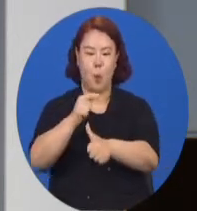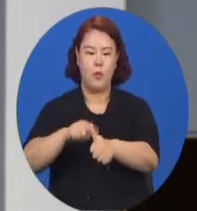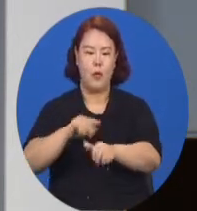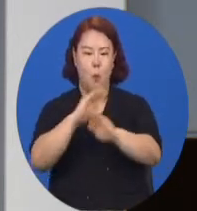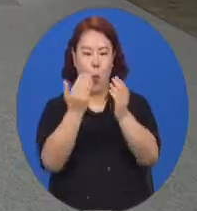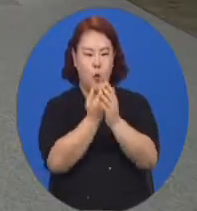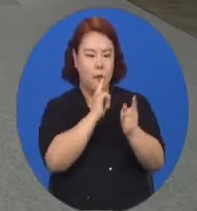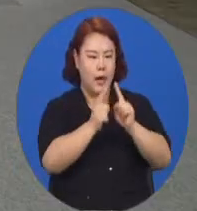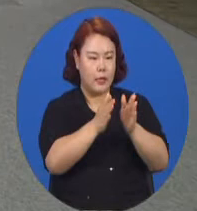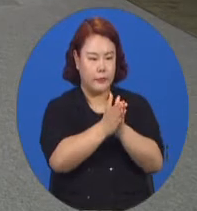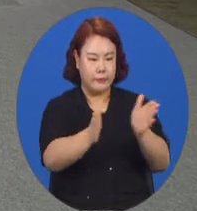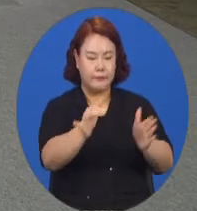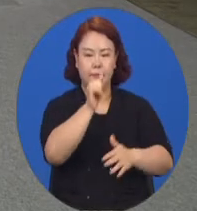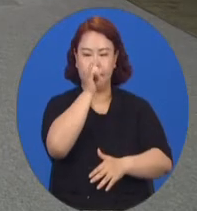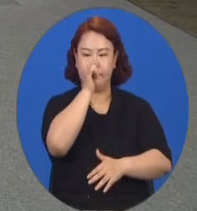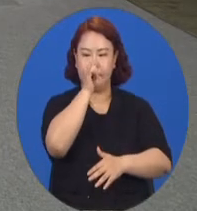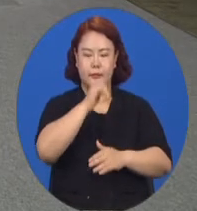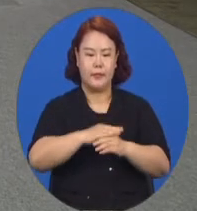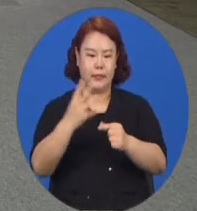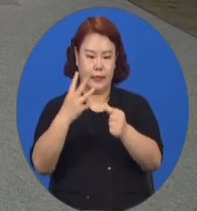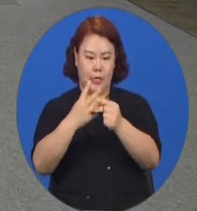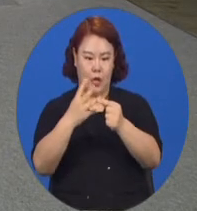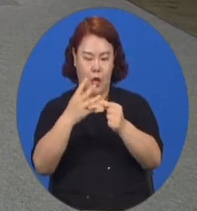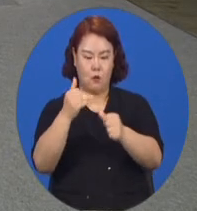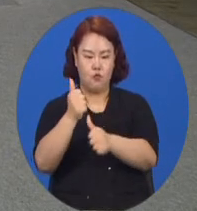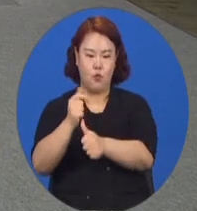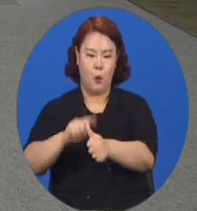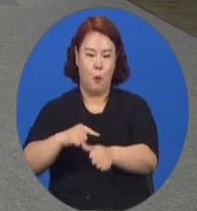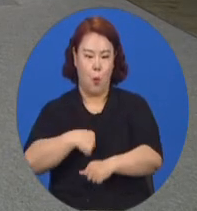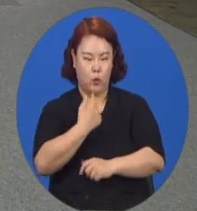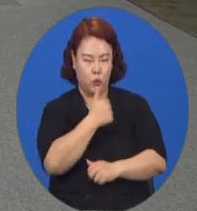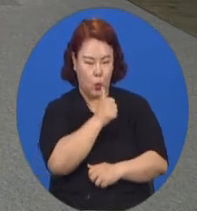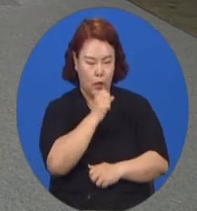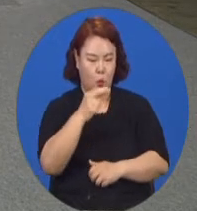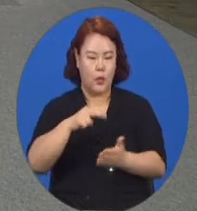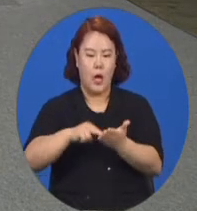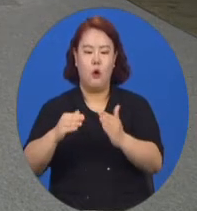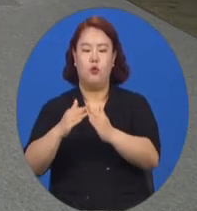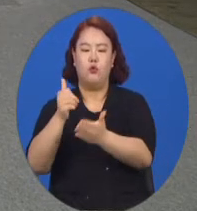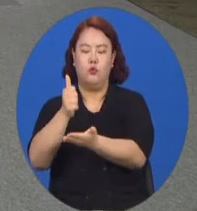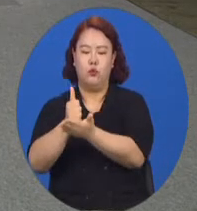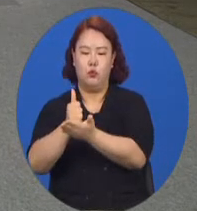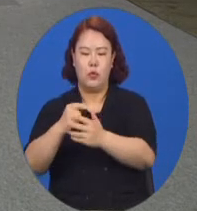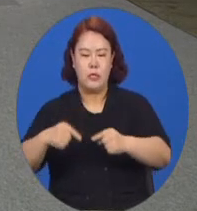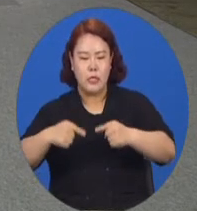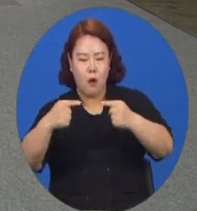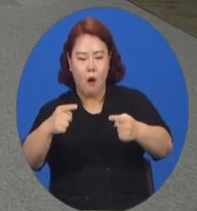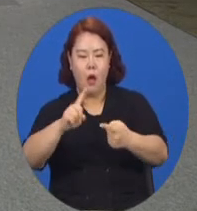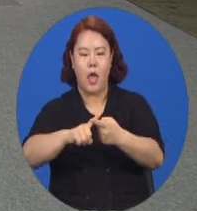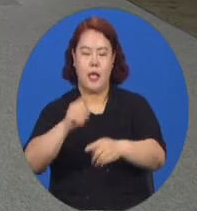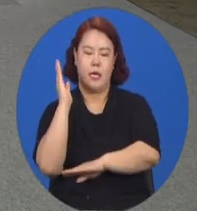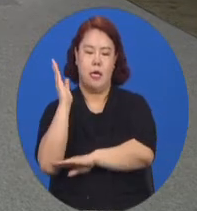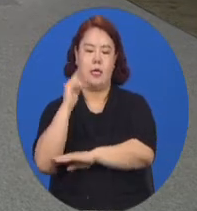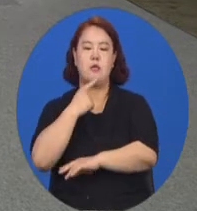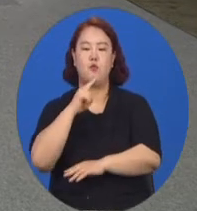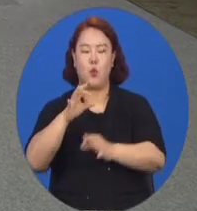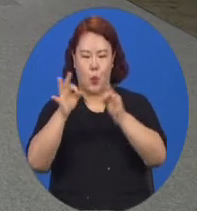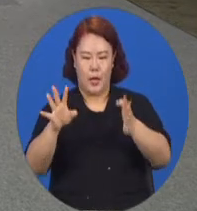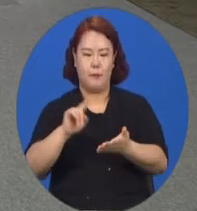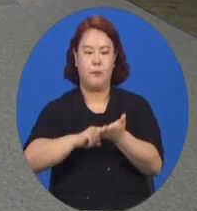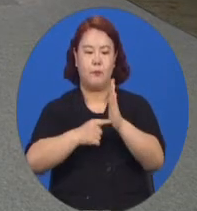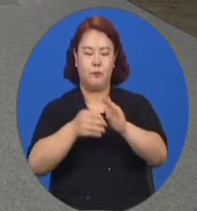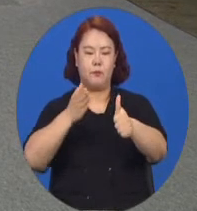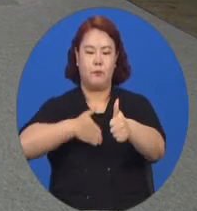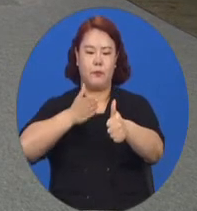모두 발언으로 시작을 하죠. 세 후보들은 본인 소개 또 단양군수 출마의 변을 1분 동안 밝혀주시기